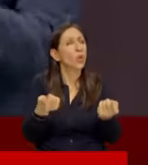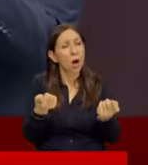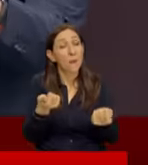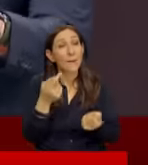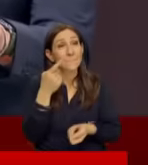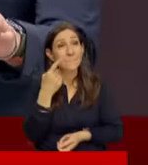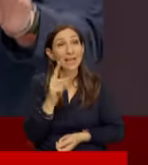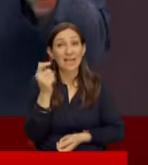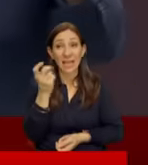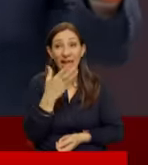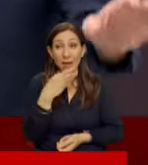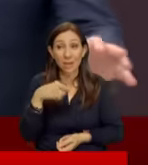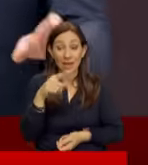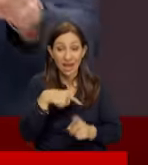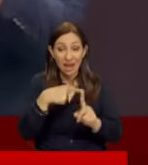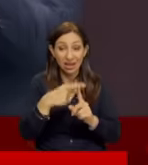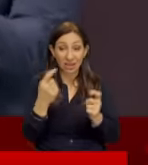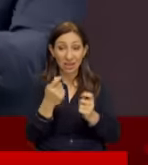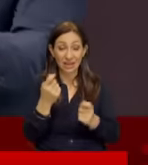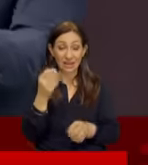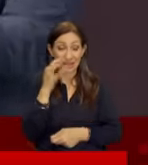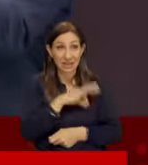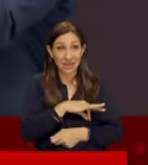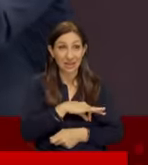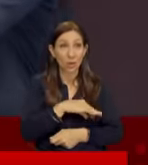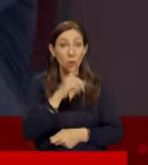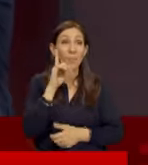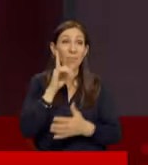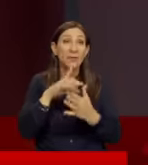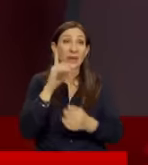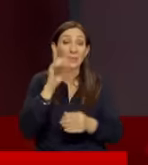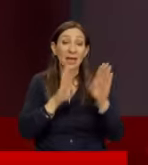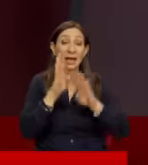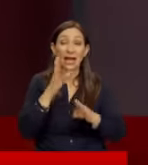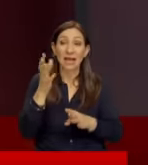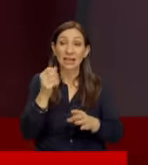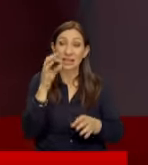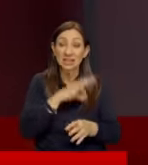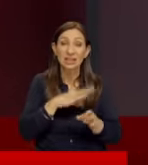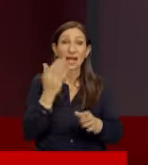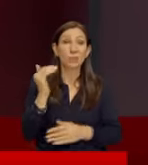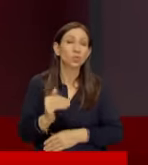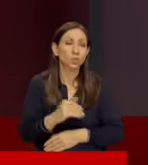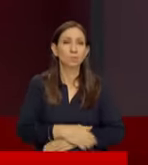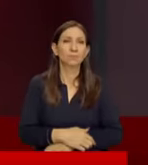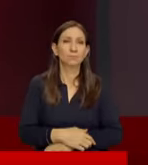rağmen 1000 tane emeklinin yaptığı ek işten kazancı o beyefendinin bir ihaleden aldığı kazançtan daha